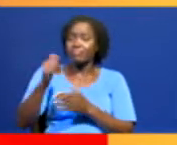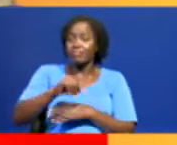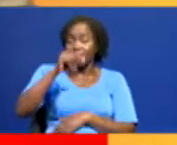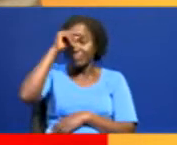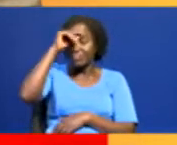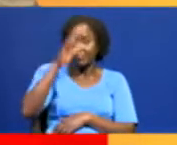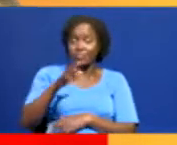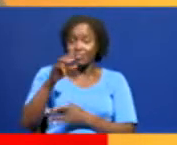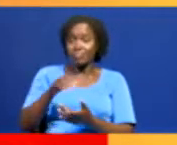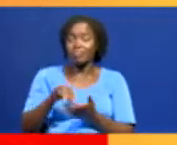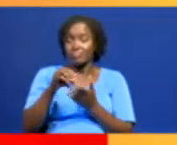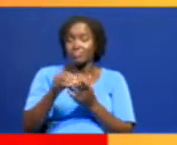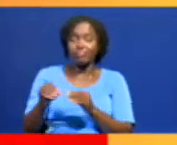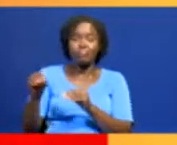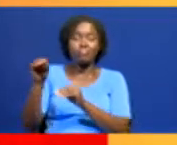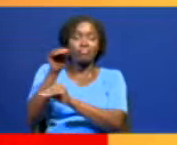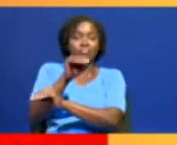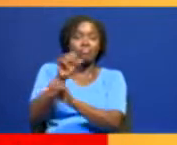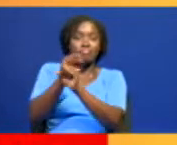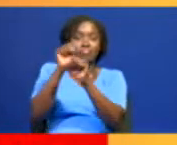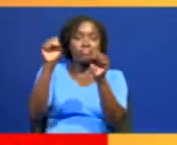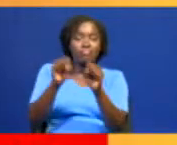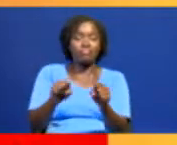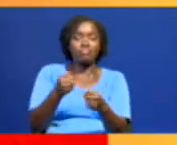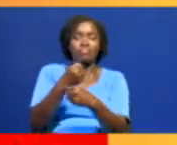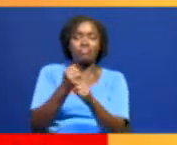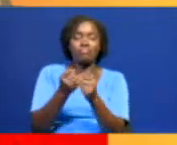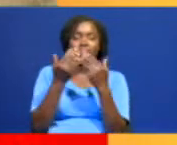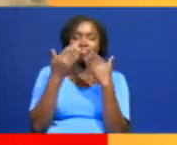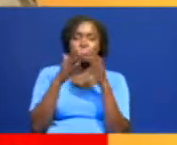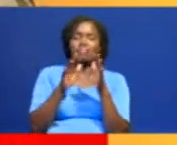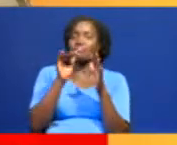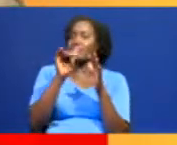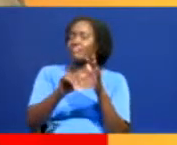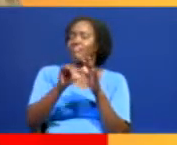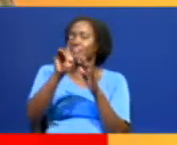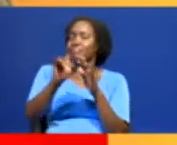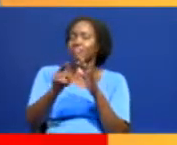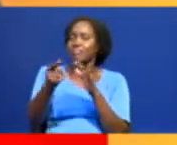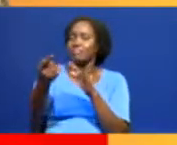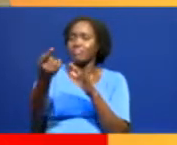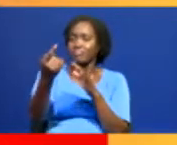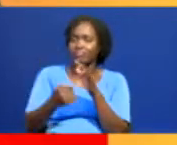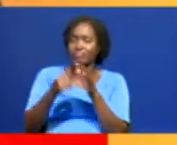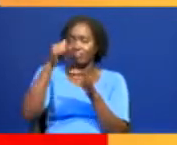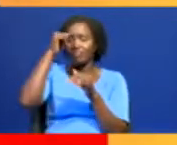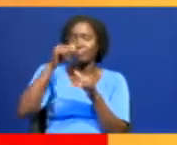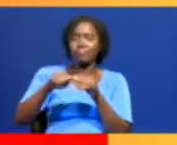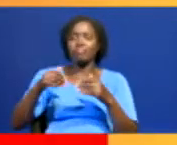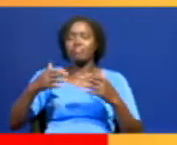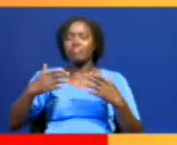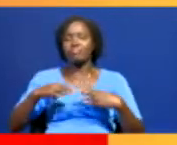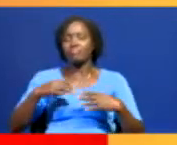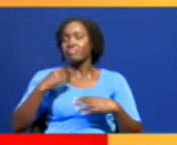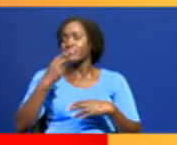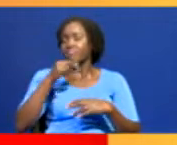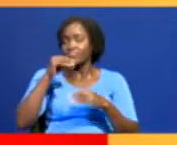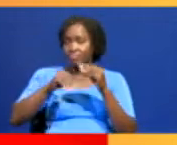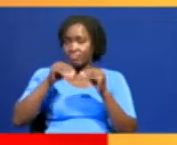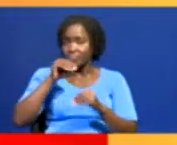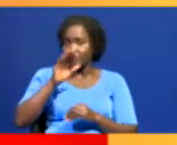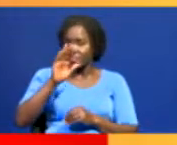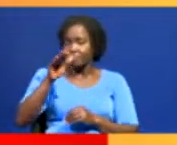anakuja hasa amekuja anaingia katika ile system ambayo imetengenezwa kwamba lazima ukija kumbuka watu ambao walikupigia